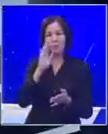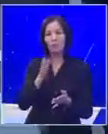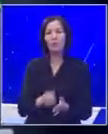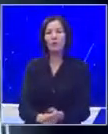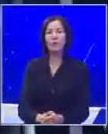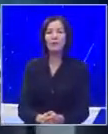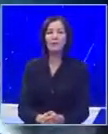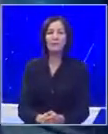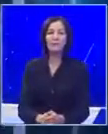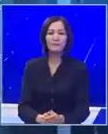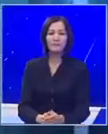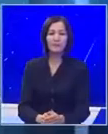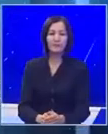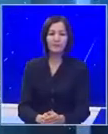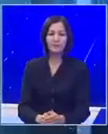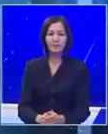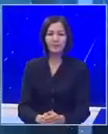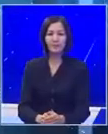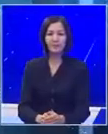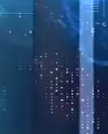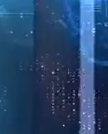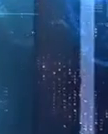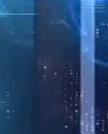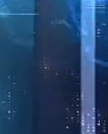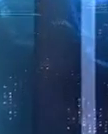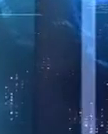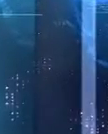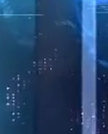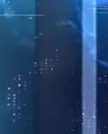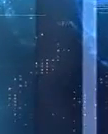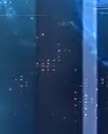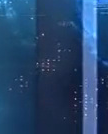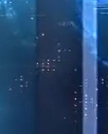Қазақстан Республикасы қарулы күштері Қапшағай гарнизоны баспасөз қызметінің көмегімен.